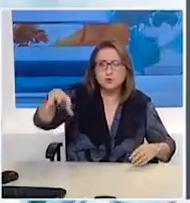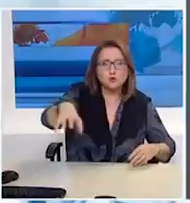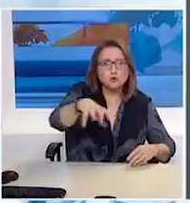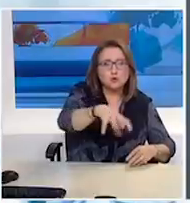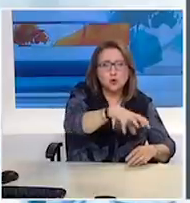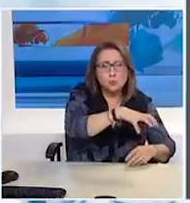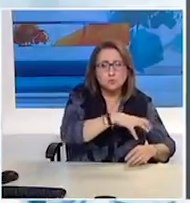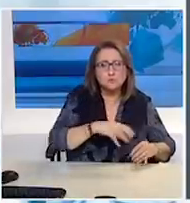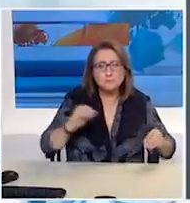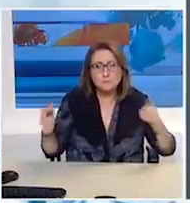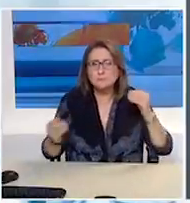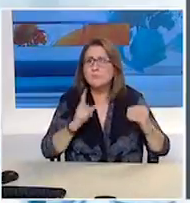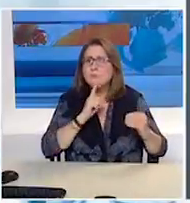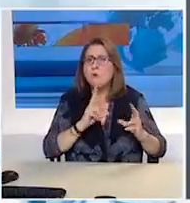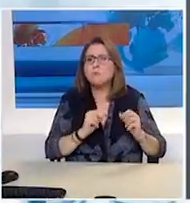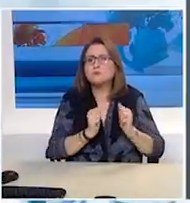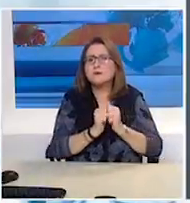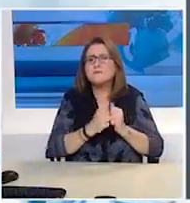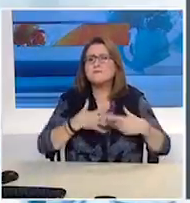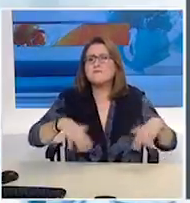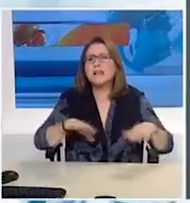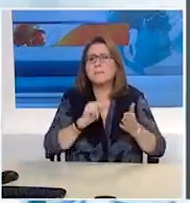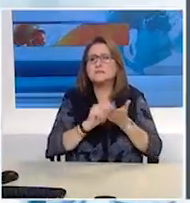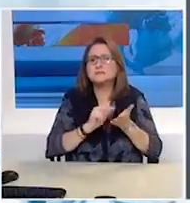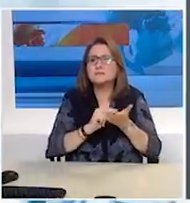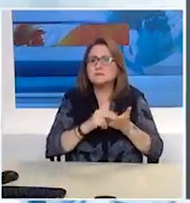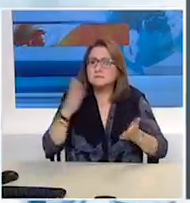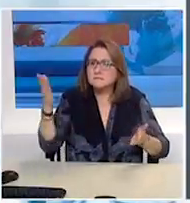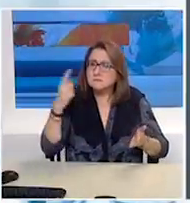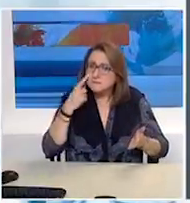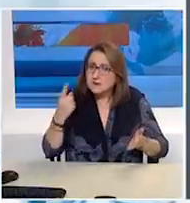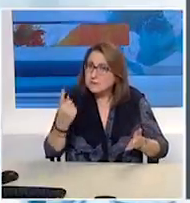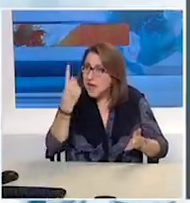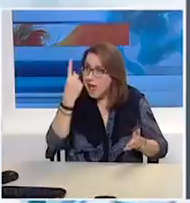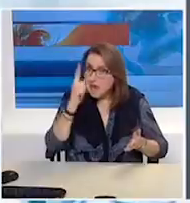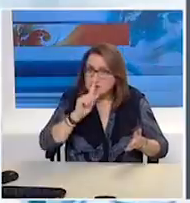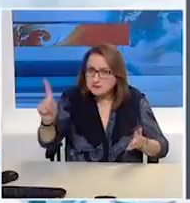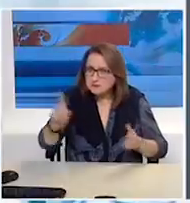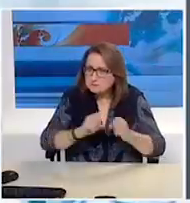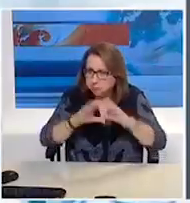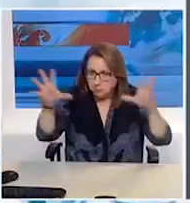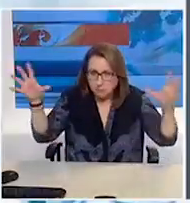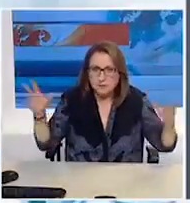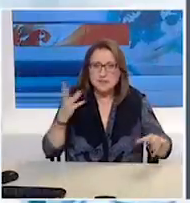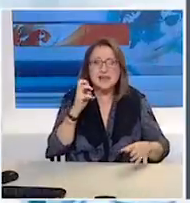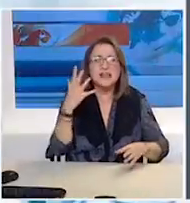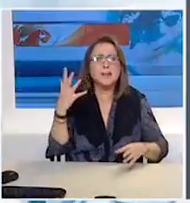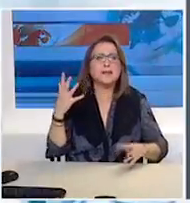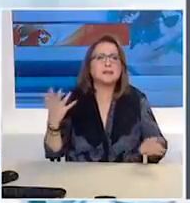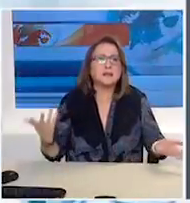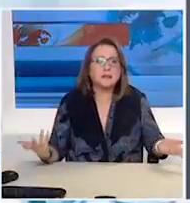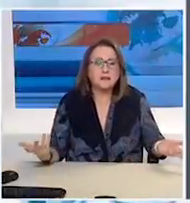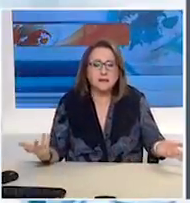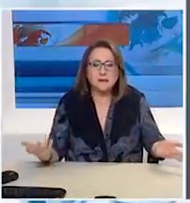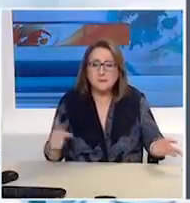Οι φίλοι μας, οι Ρωμά, τους οποίους συνδεθήκαμε μόνο με μία παρουσία, πρέπει να μας βοηθήσουν να τελειώσει αυτή η ιστορία στη Νέα